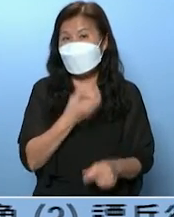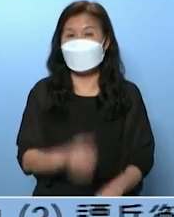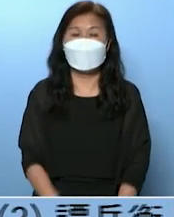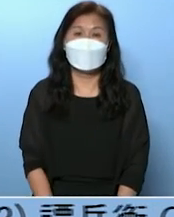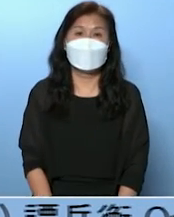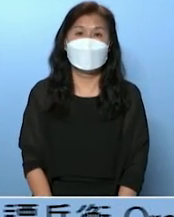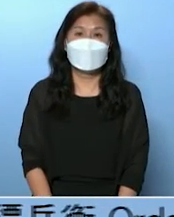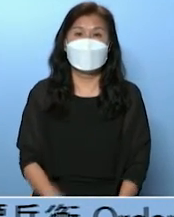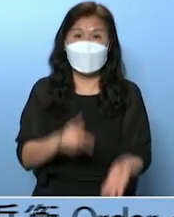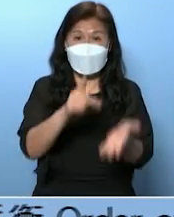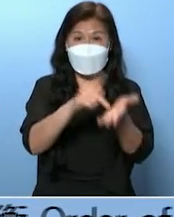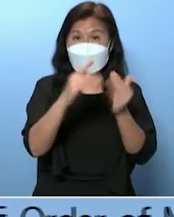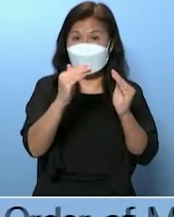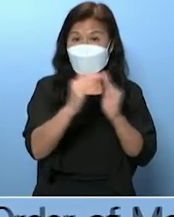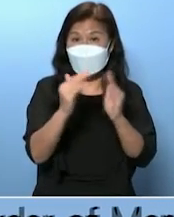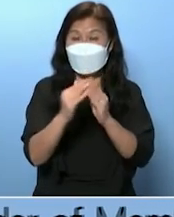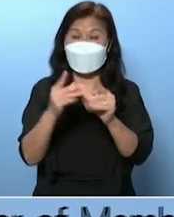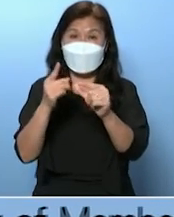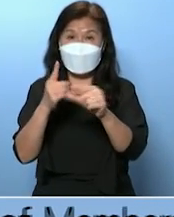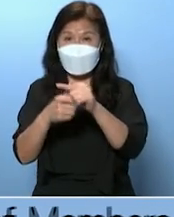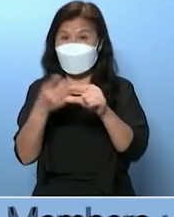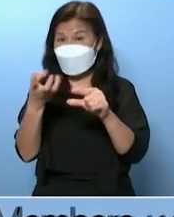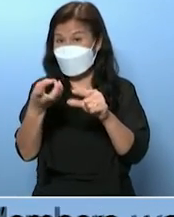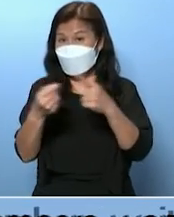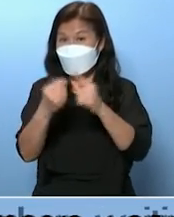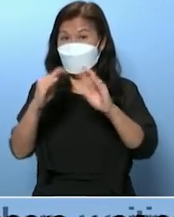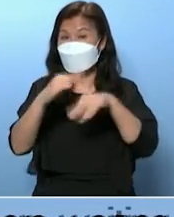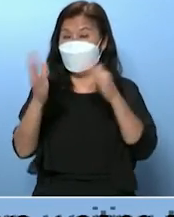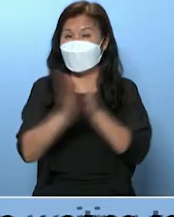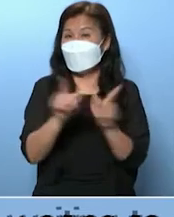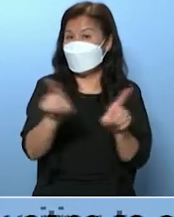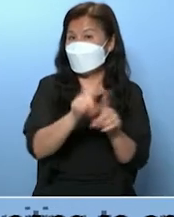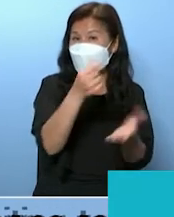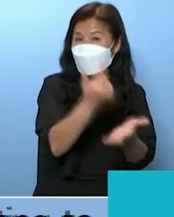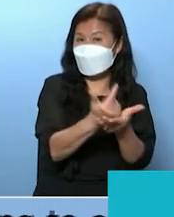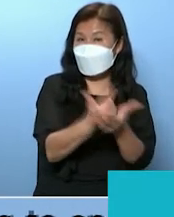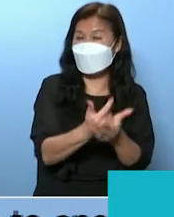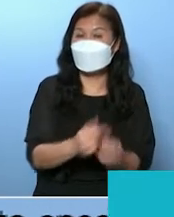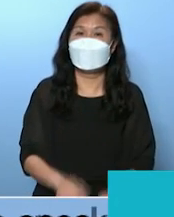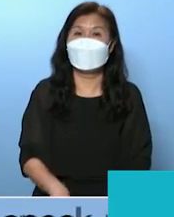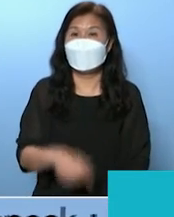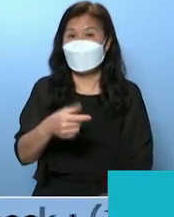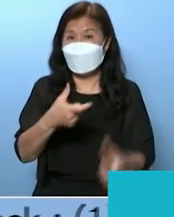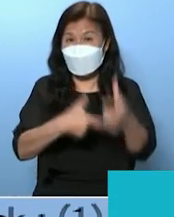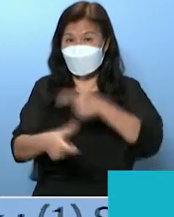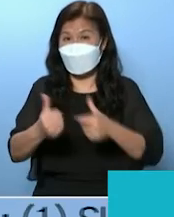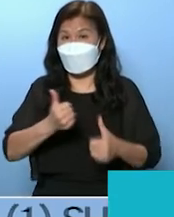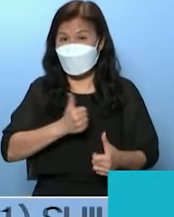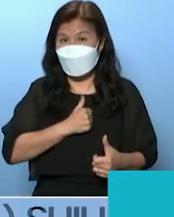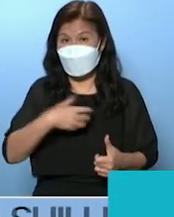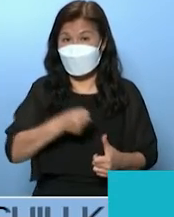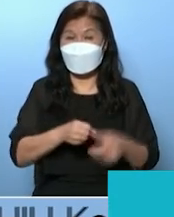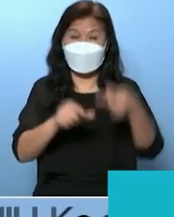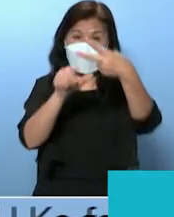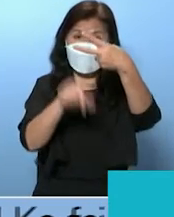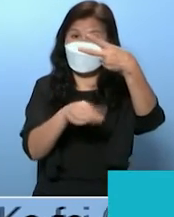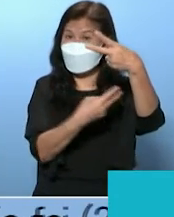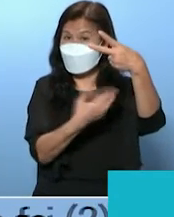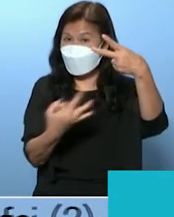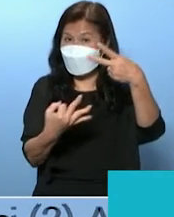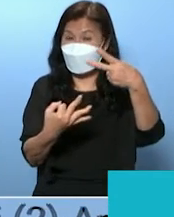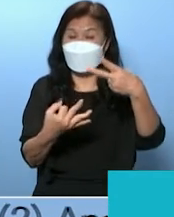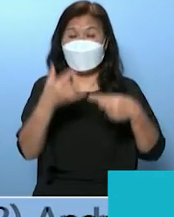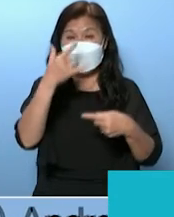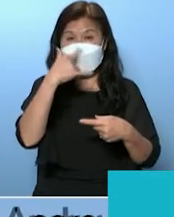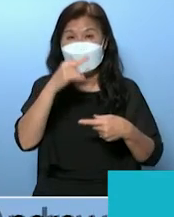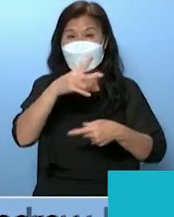鑑於租金是中小企經營成本的一個主要部分，財政司司長2月23日發表最新一